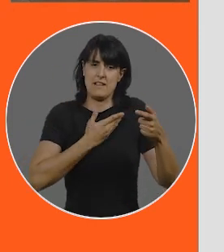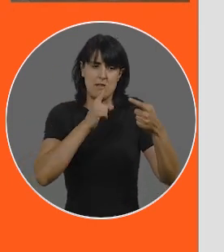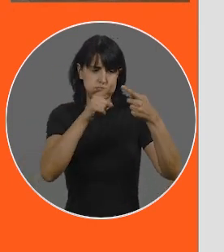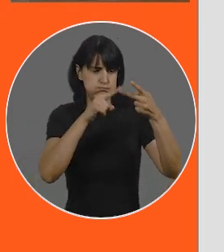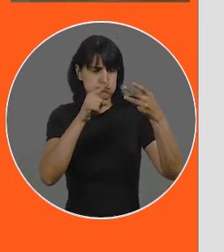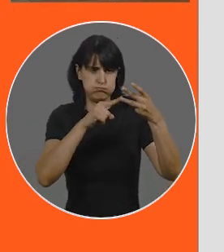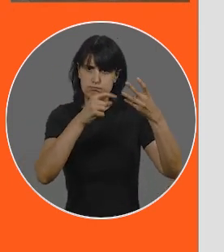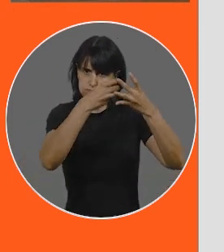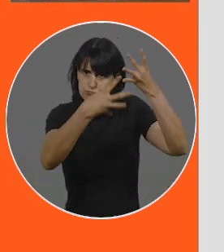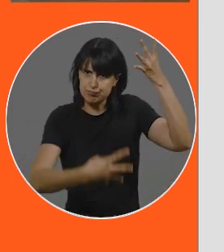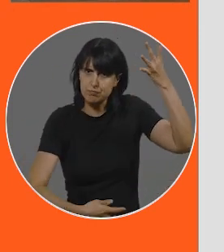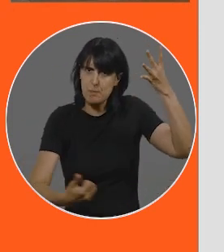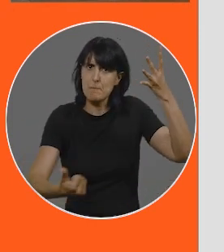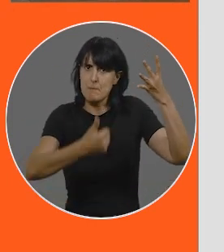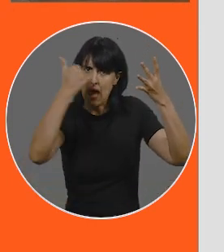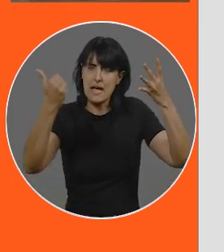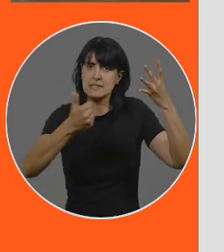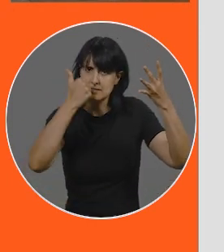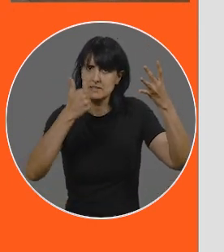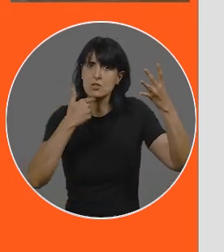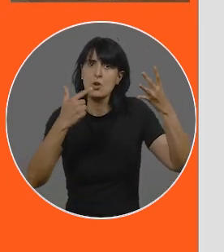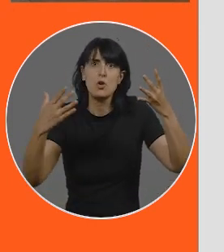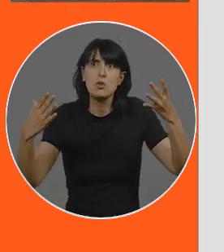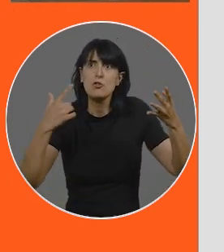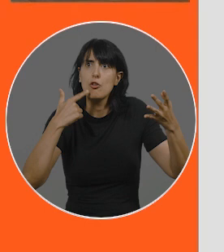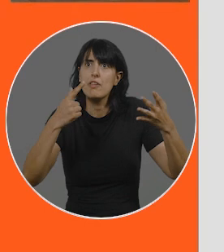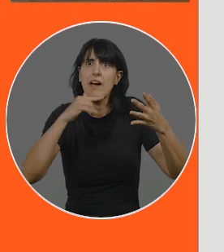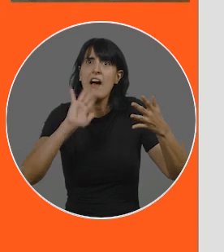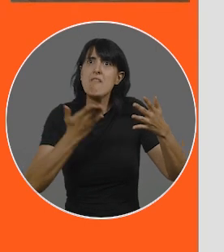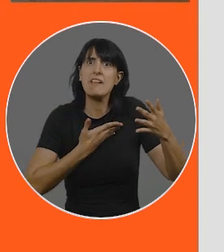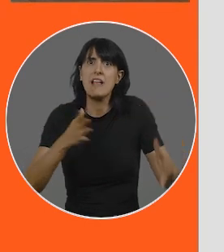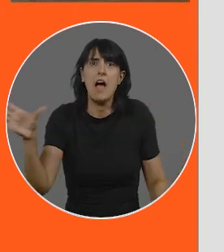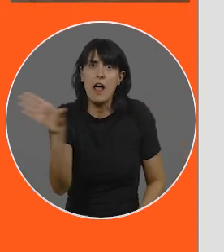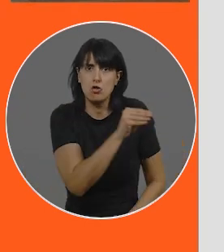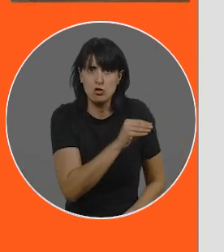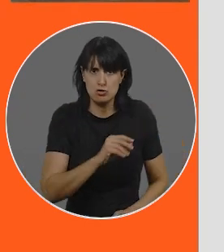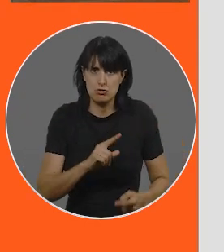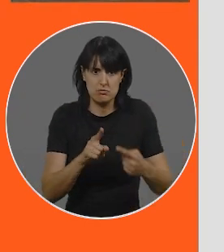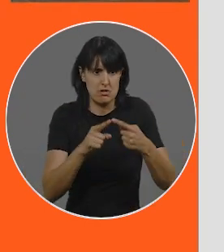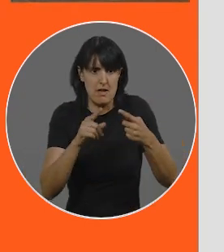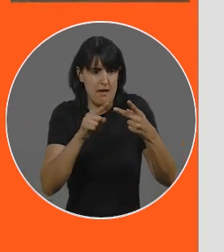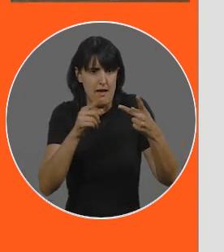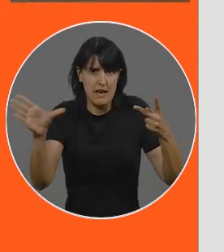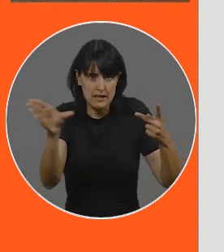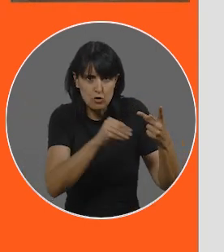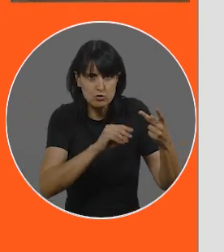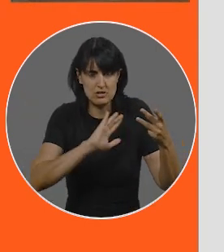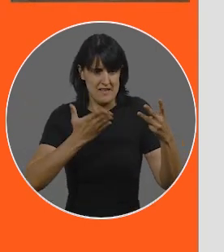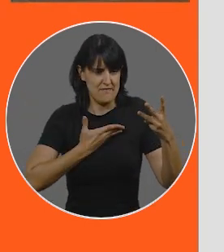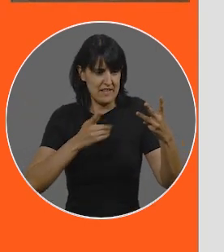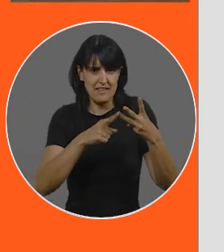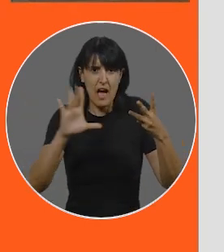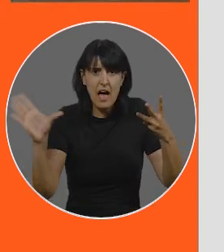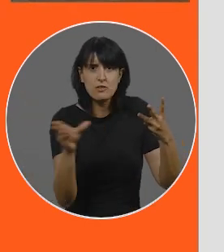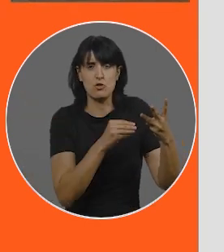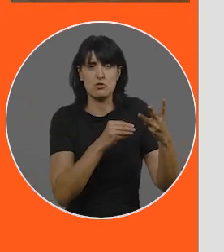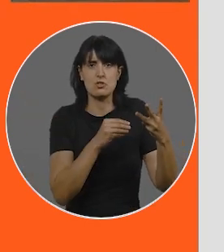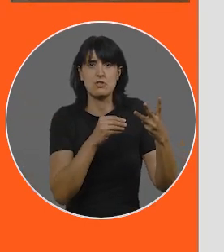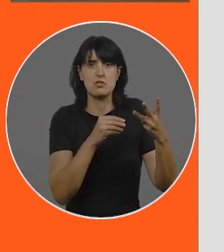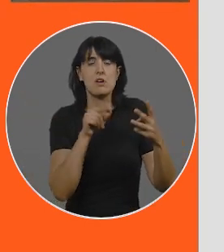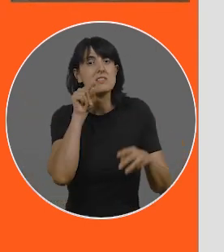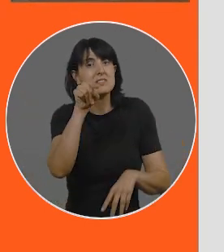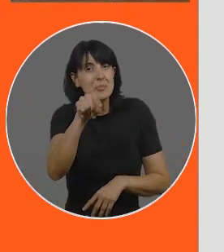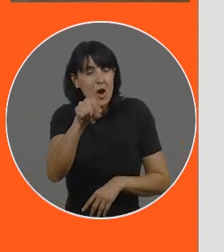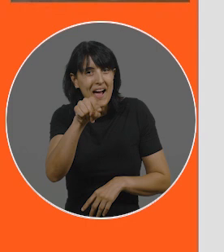estiguin tots, n'hi ha molts més, perquè jo aquí posaria tothom. A la següent diapositiva, tothom. Tothom, perquè afecta a